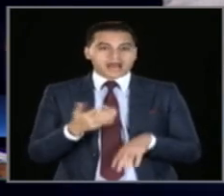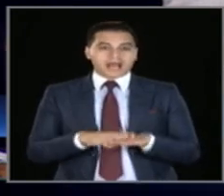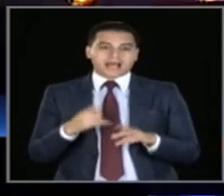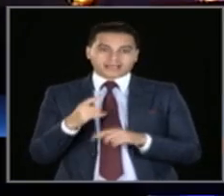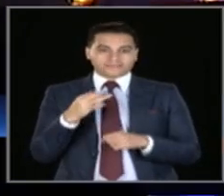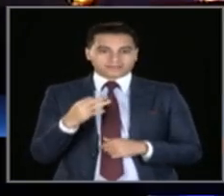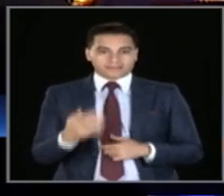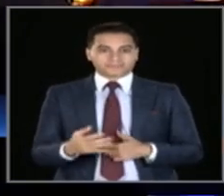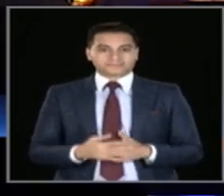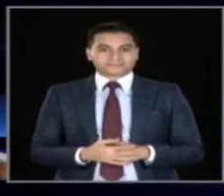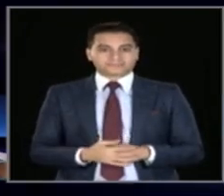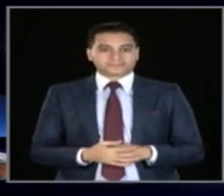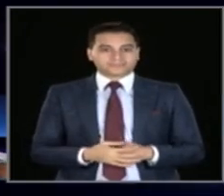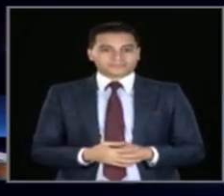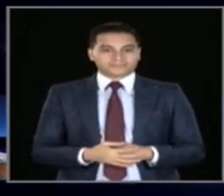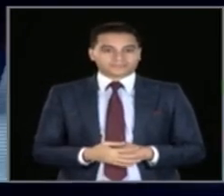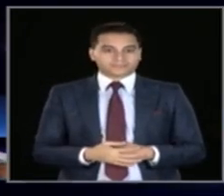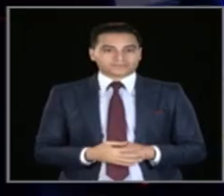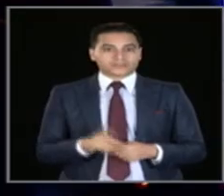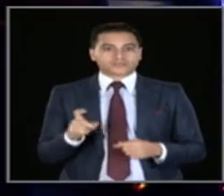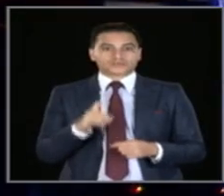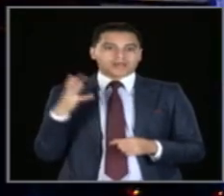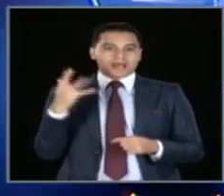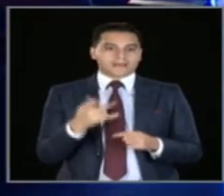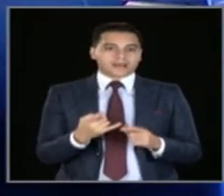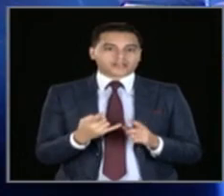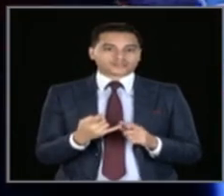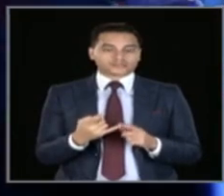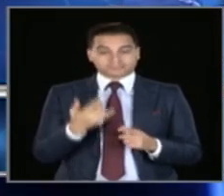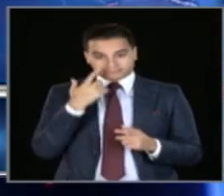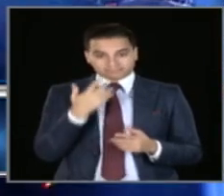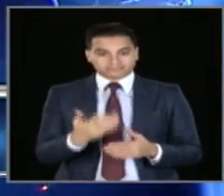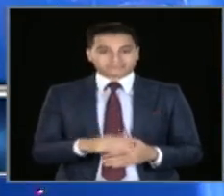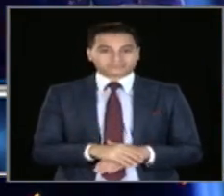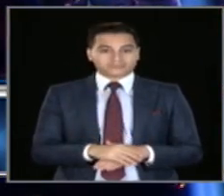الذهبي. الله إن شاء الله. سؤال العاشر